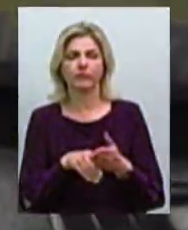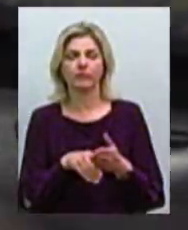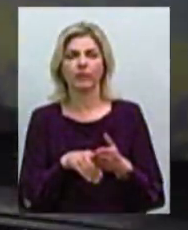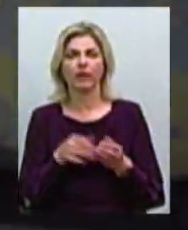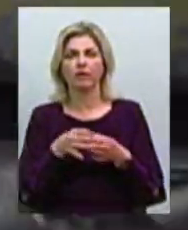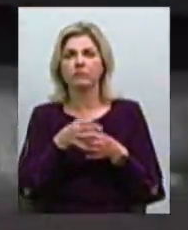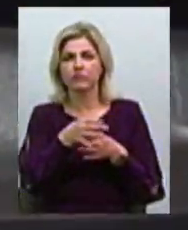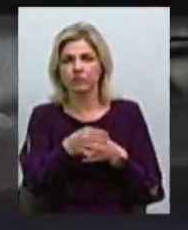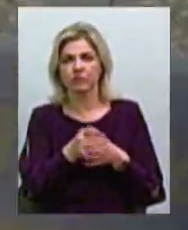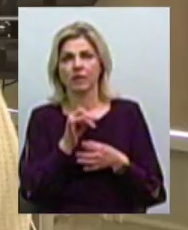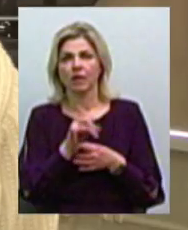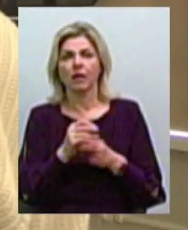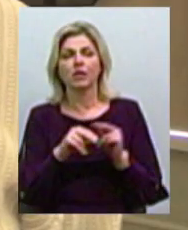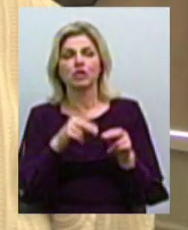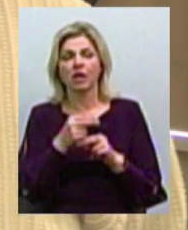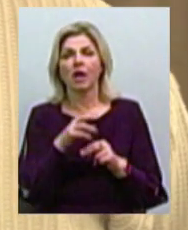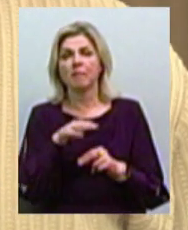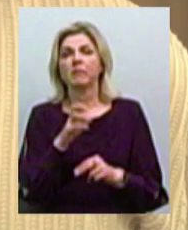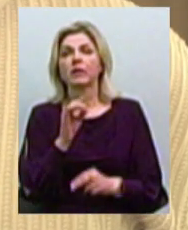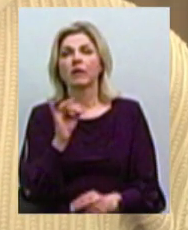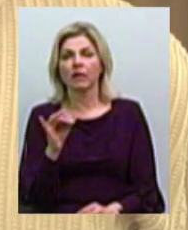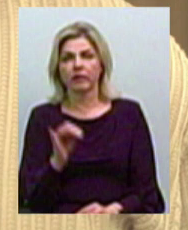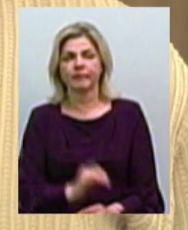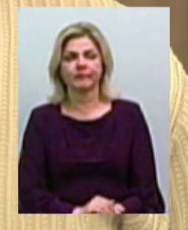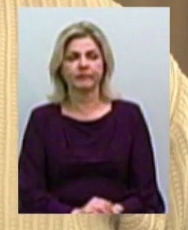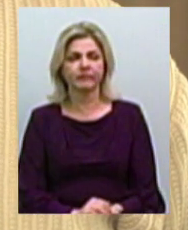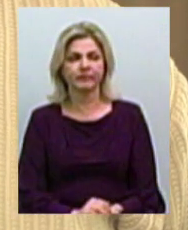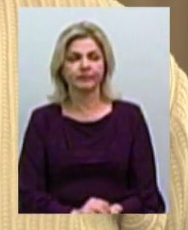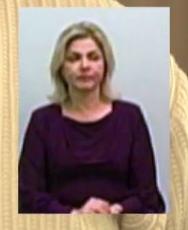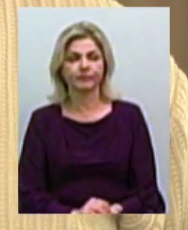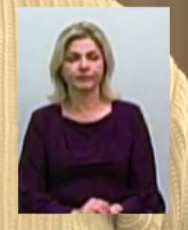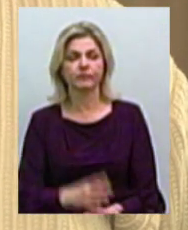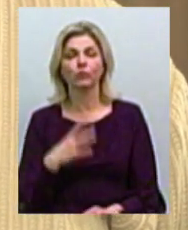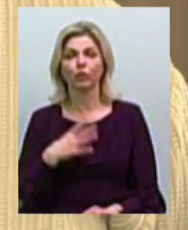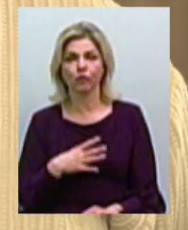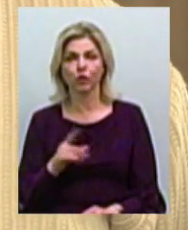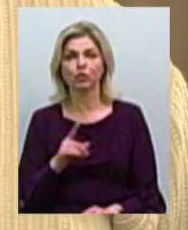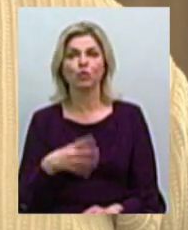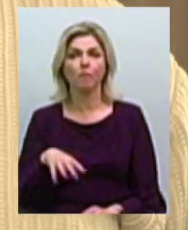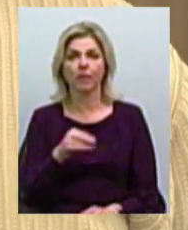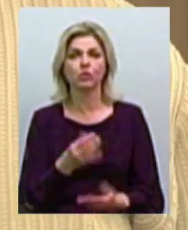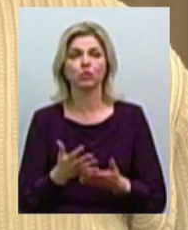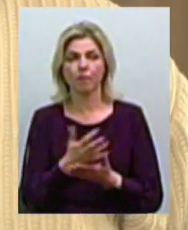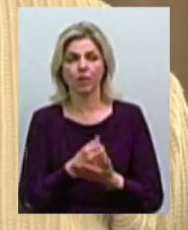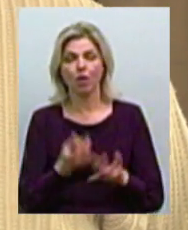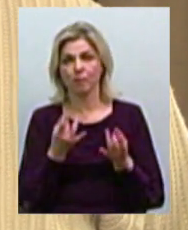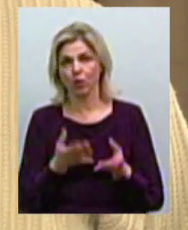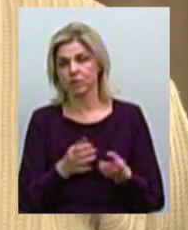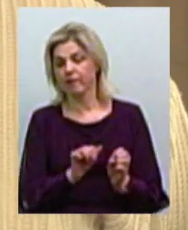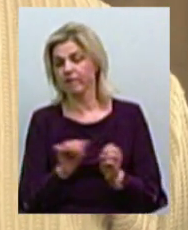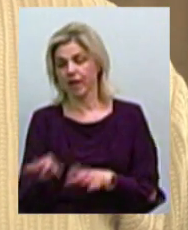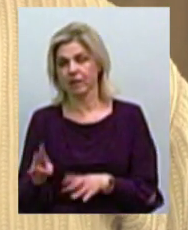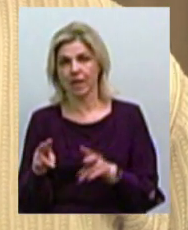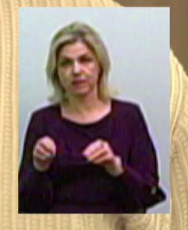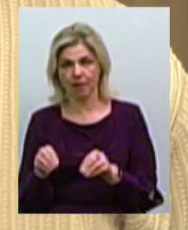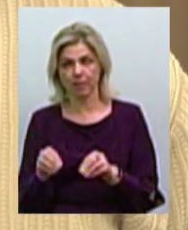вже точилися бої. Довелося усе, що ми набрали, просто викинути на землю,